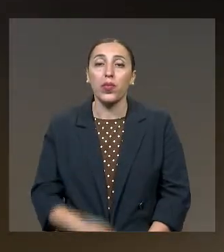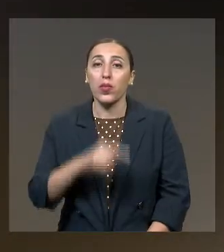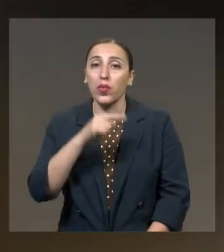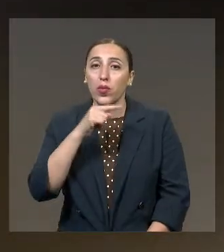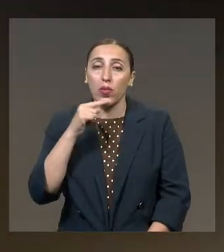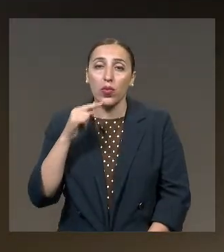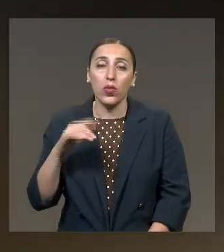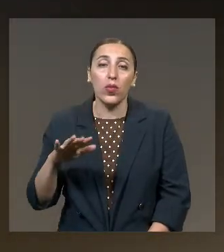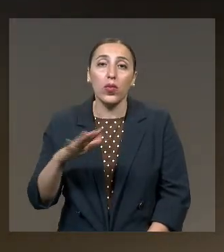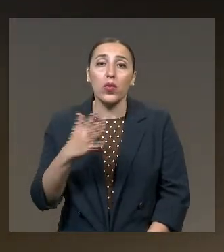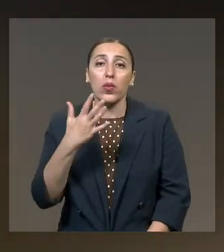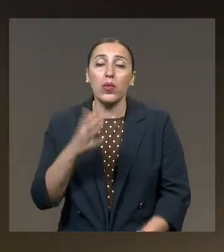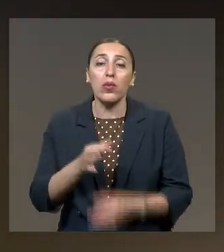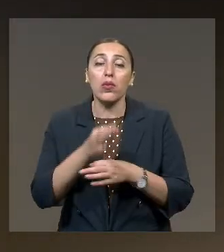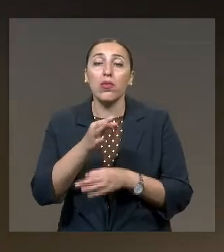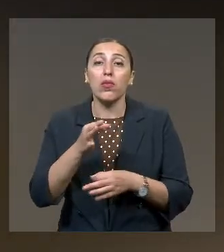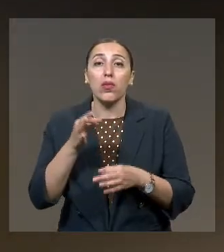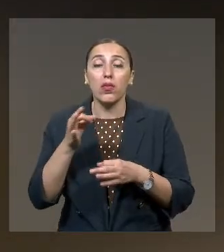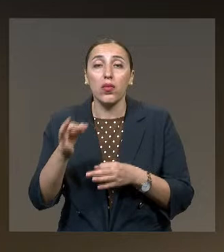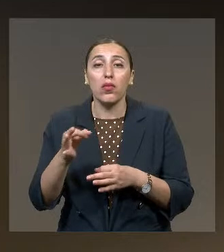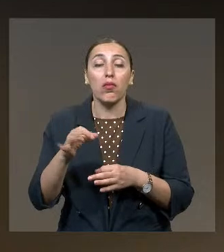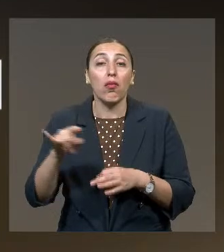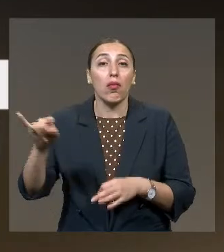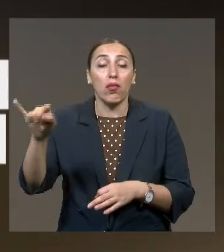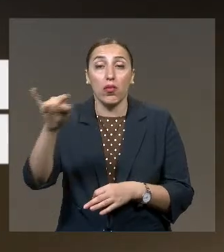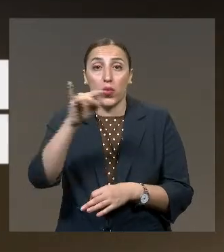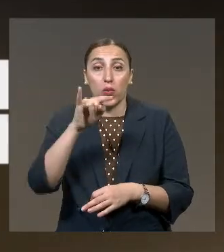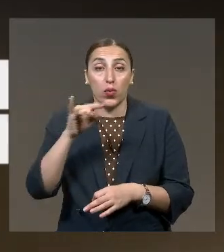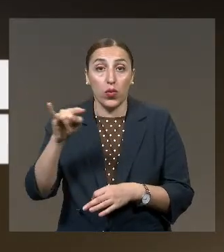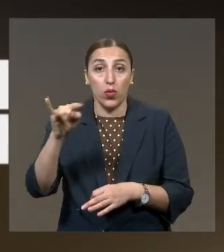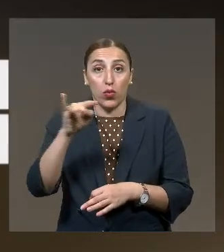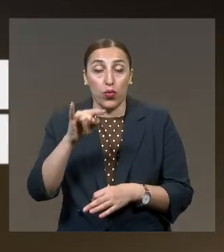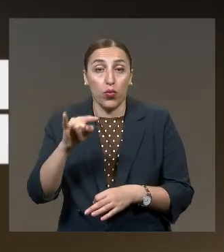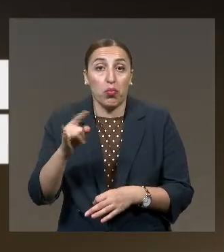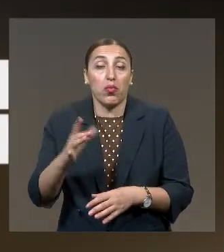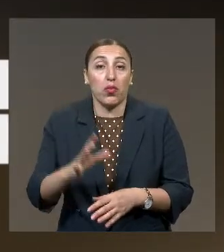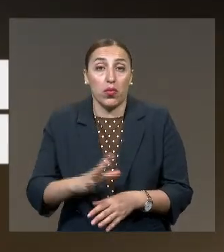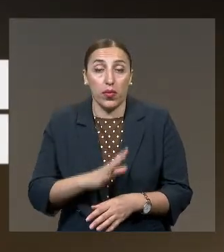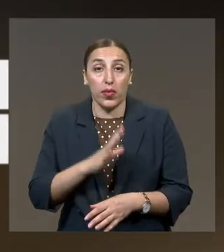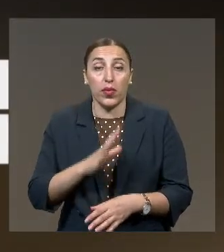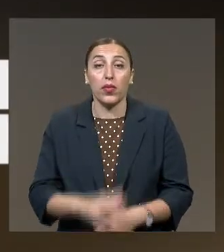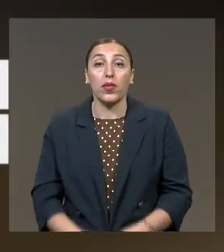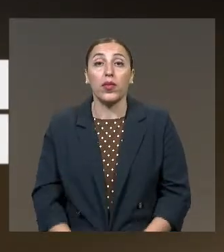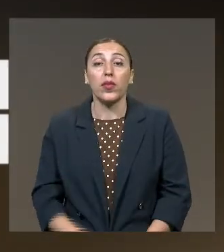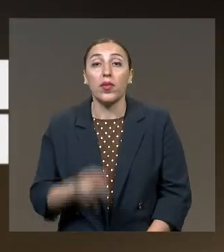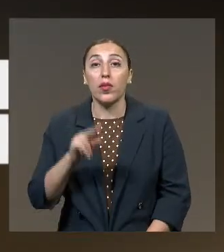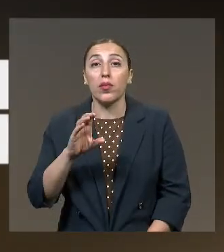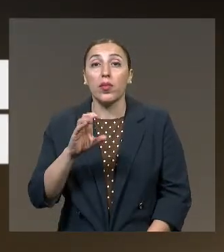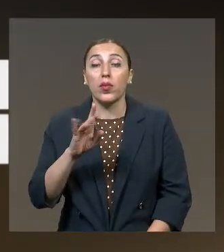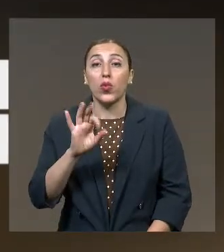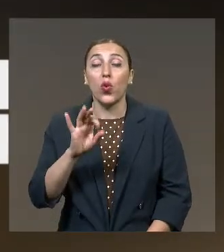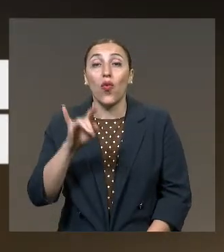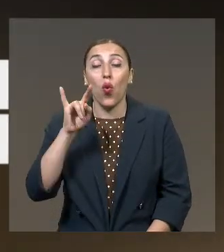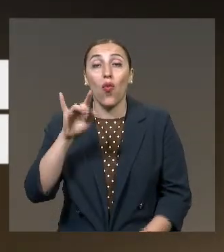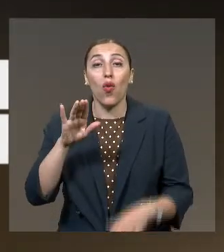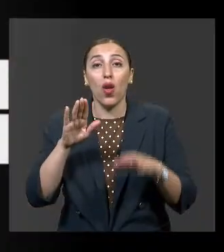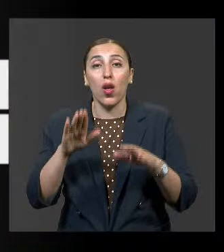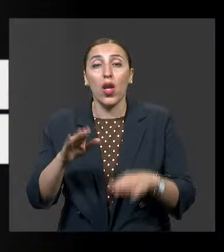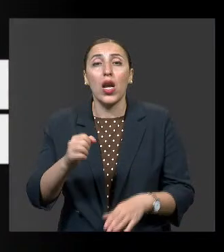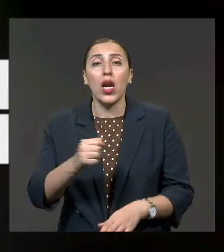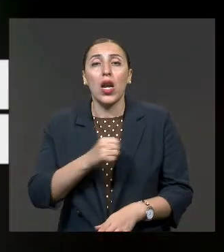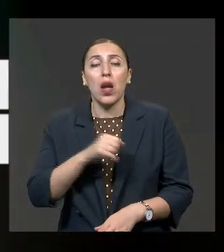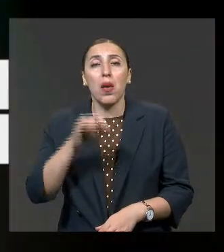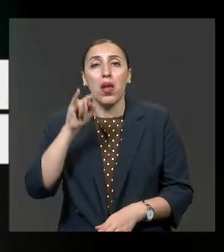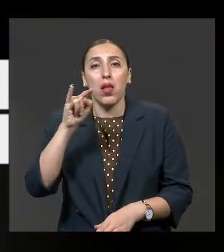Ռուսաստանի միանգամից 5 շրջաններ ենթարկվել են անօթաչու թռչող սարքերի զանգվածային հարձակման։ Պսկովի օդանավակայանում